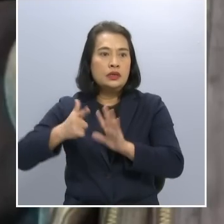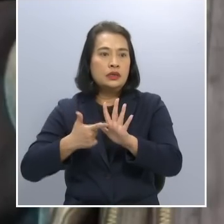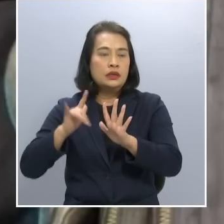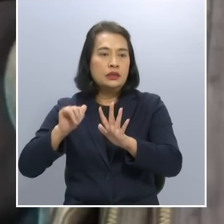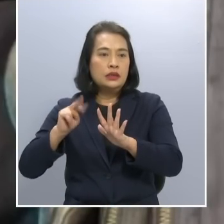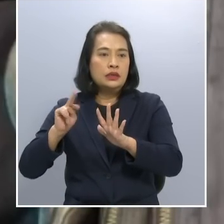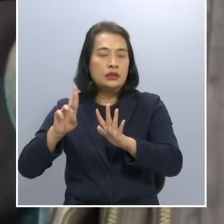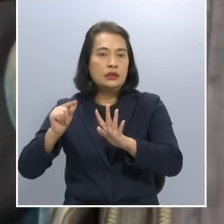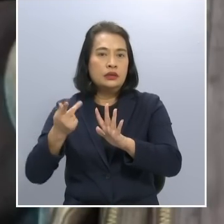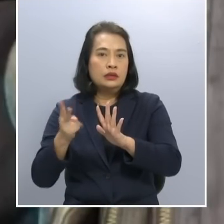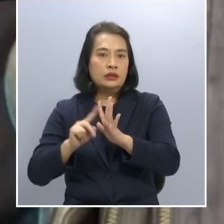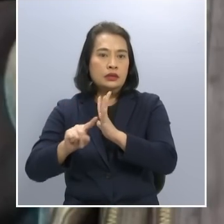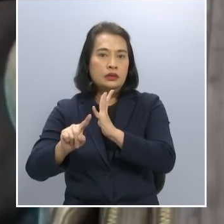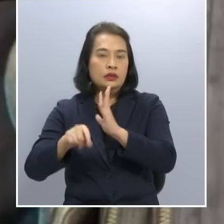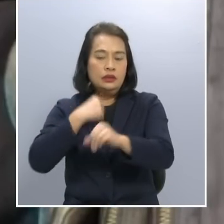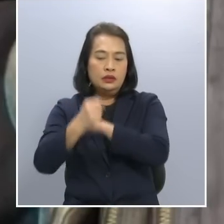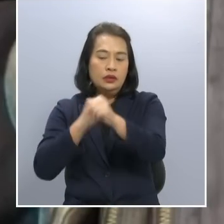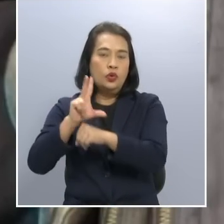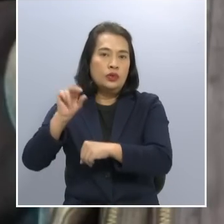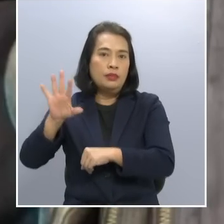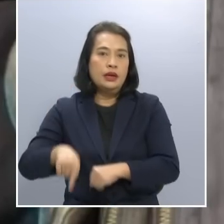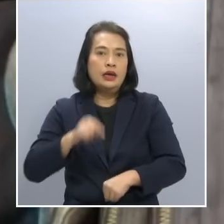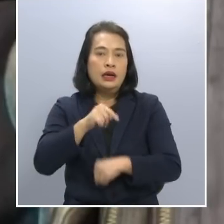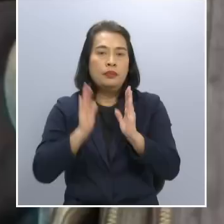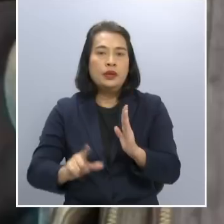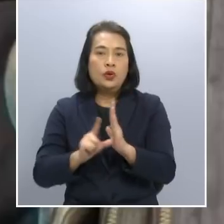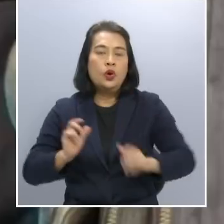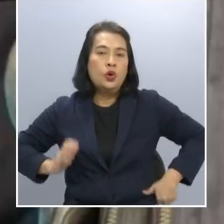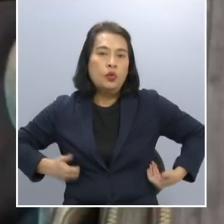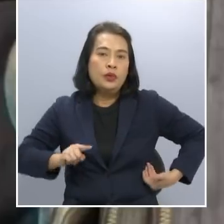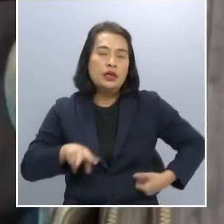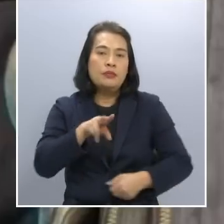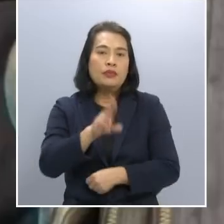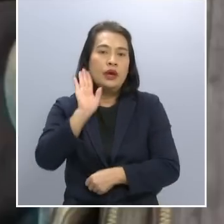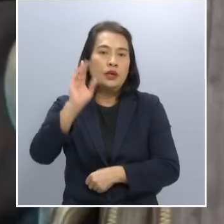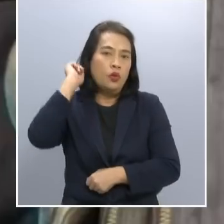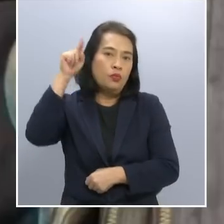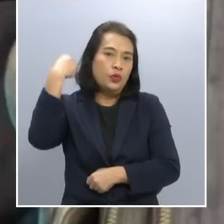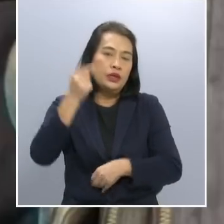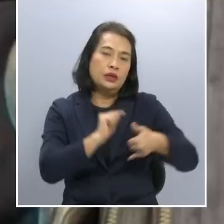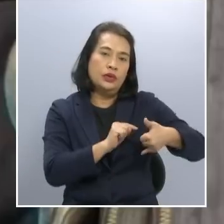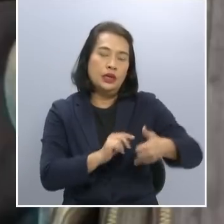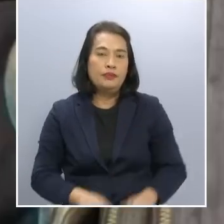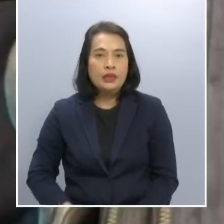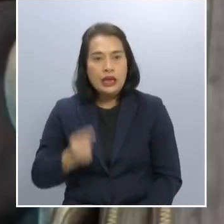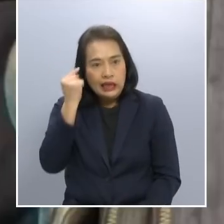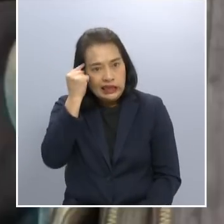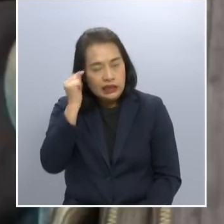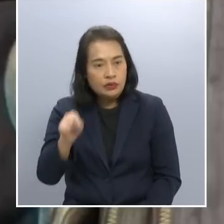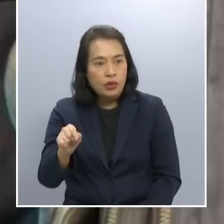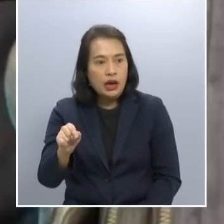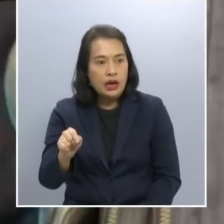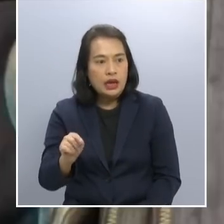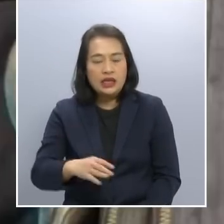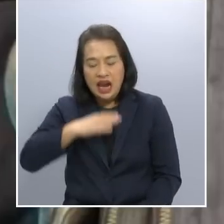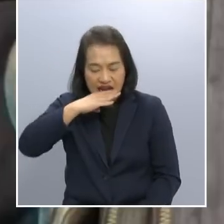ปีชาญณรงค์นี่เป็นชาวจังหวัดลพบุรีนะฮะเป็นแฟนของผู้ตายครับสาเหตุเชื่อว่ามาจากอาการหึง